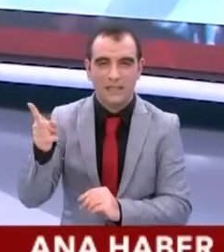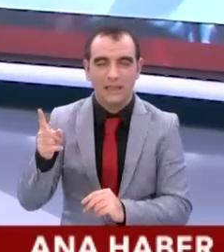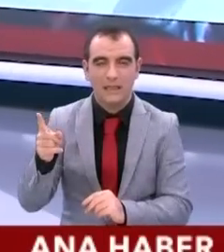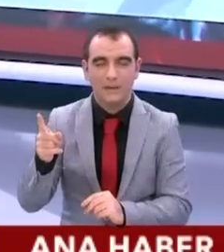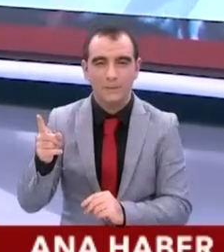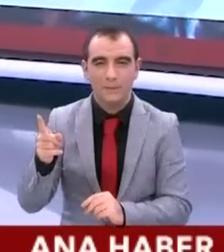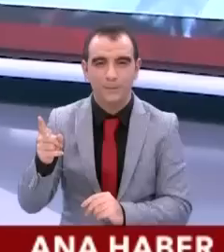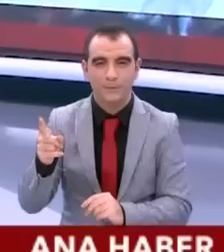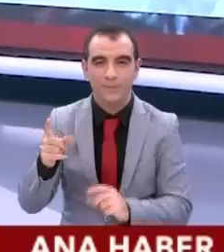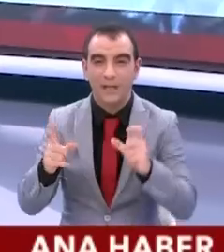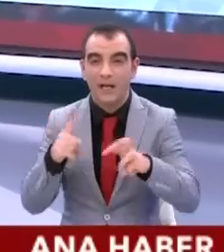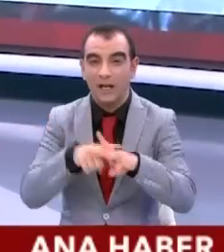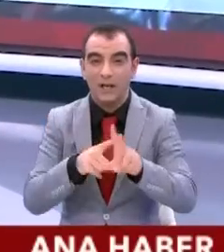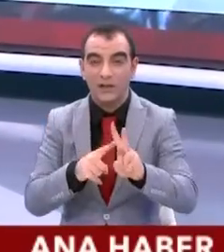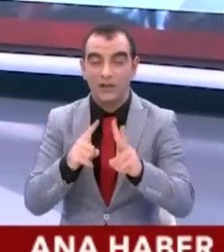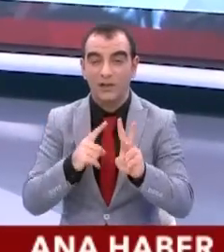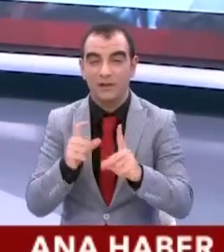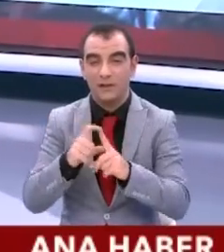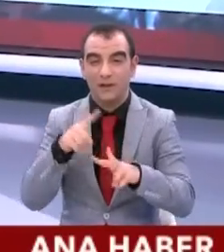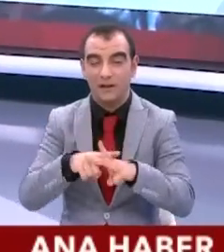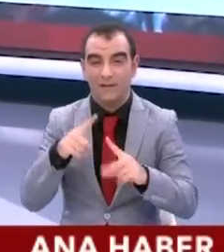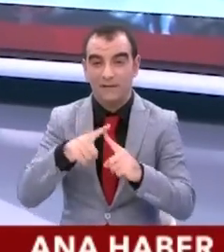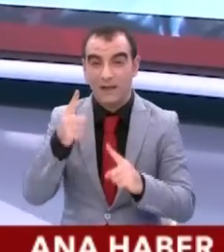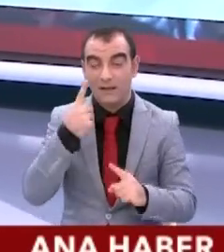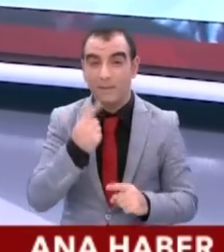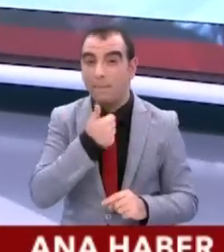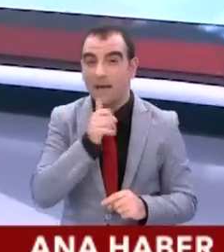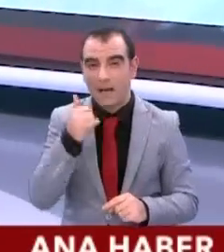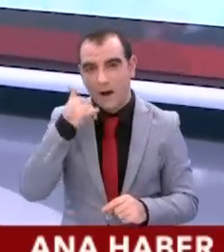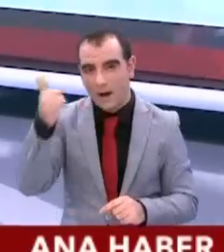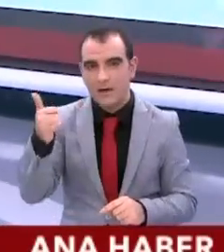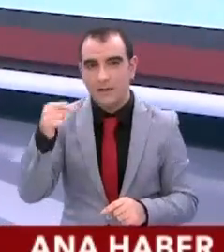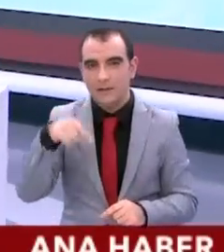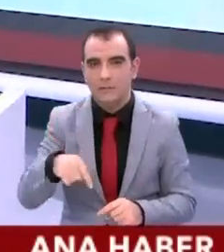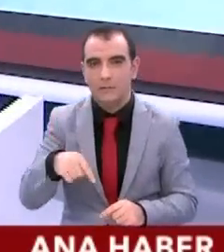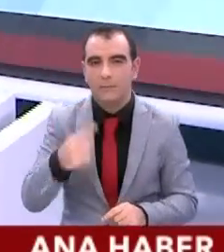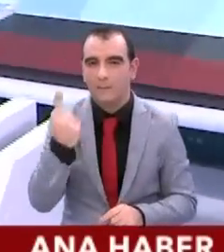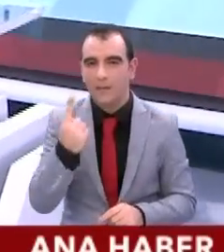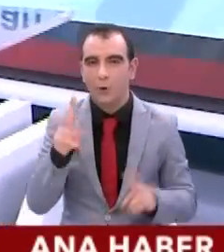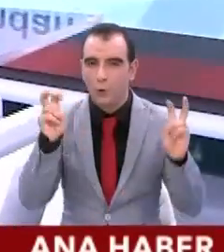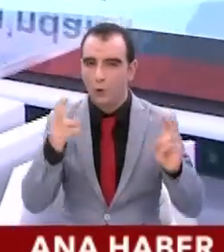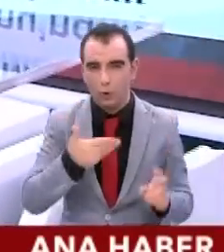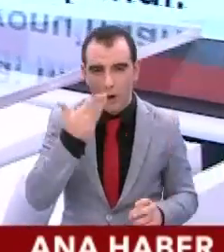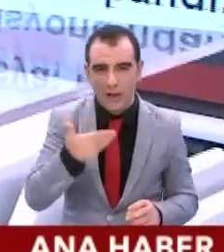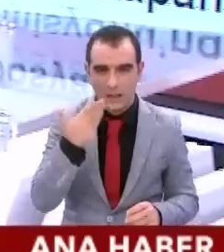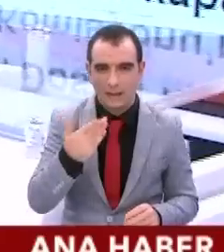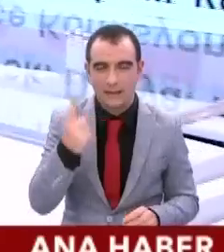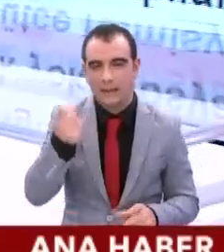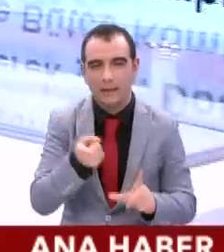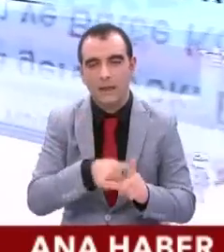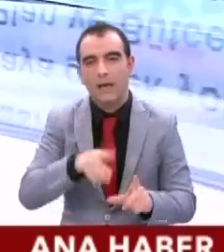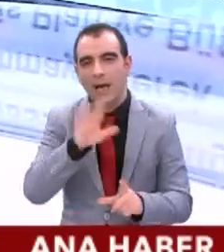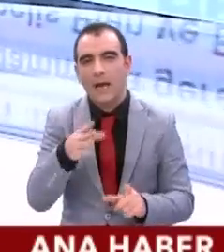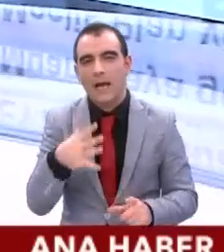III Cevdet Bey'i aradım Cevdet Yılmaz Bey ile görüştüm ve Cevdet Bey çok özetle konuyu anlattı henüz plan ve bütçe